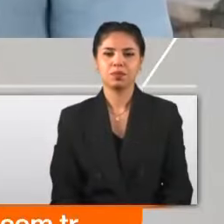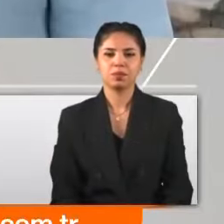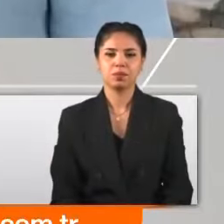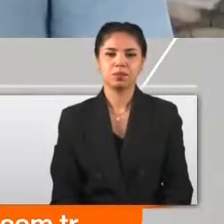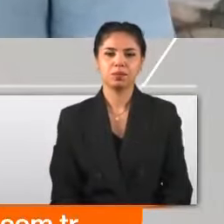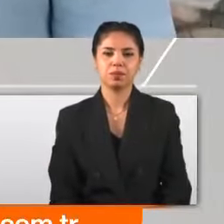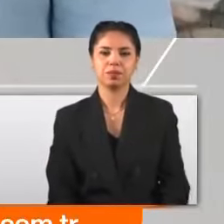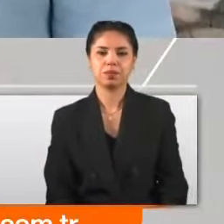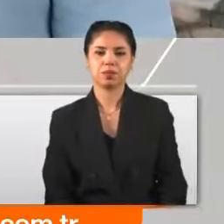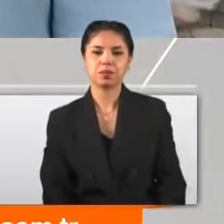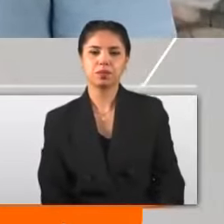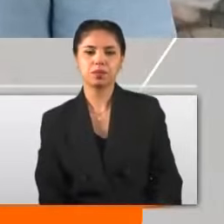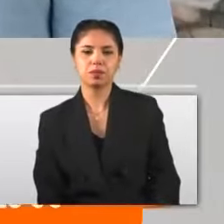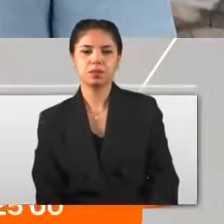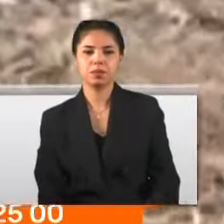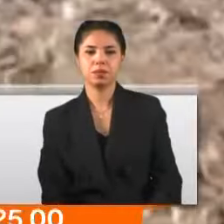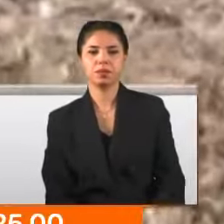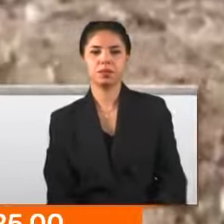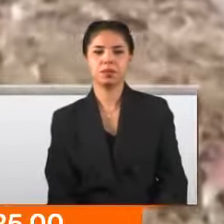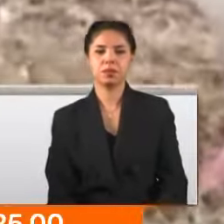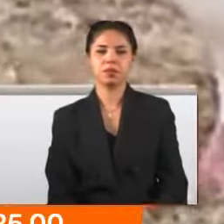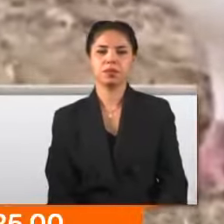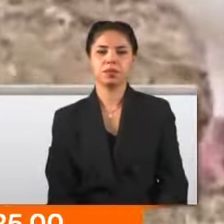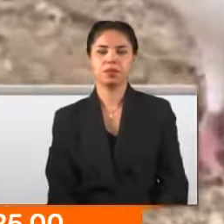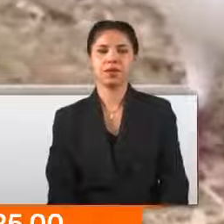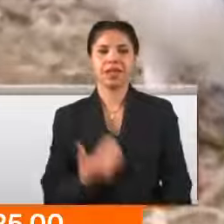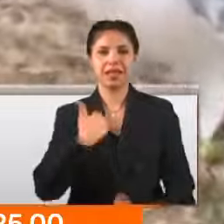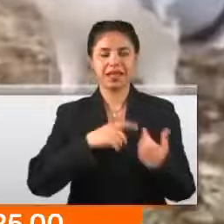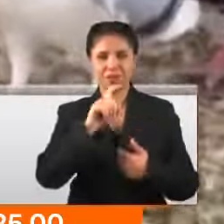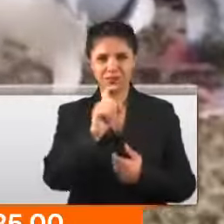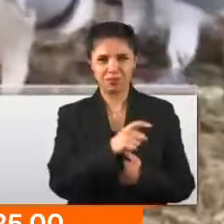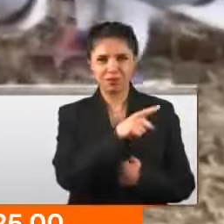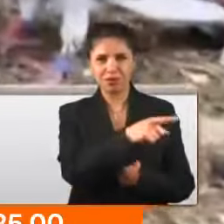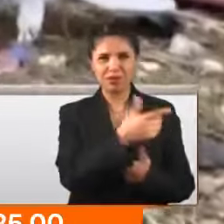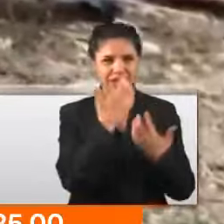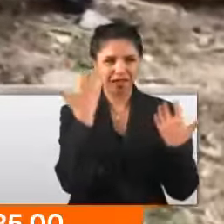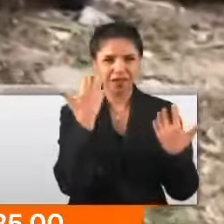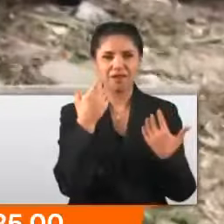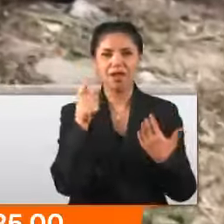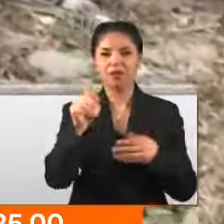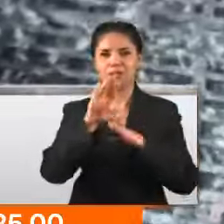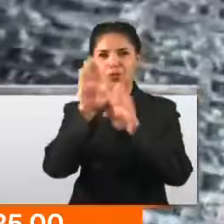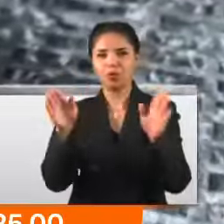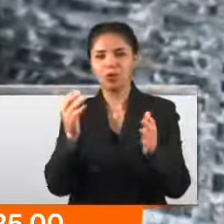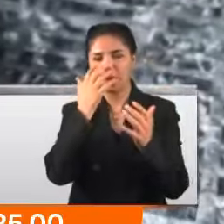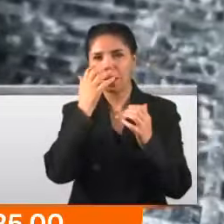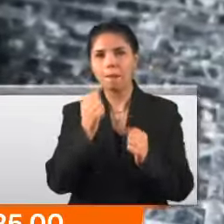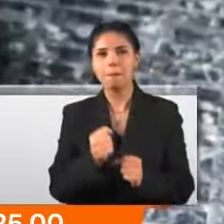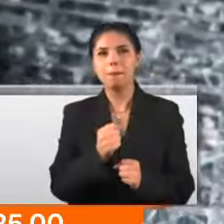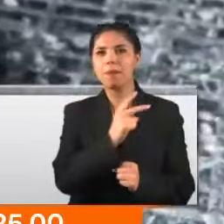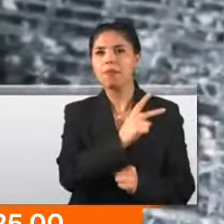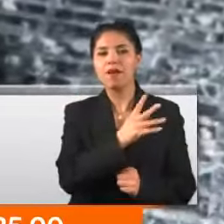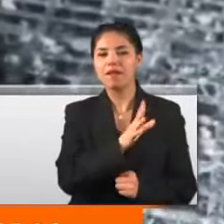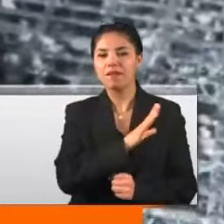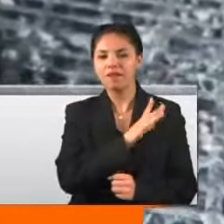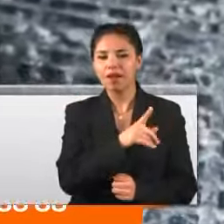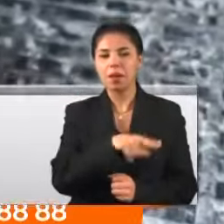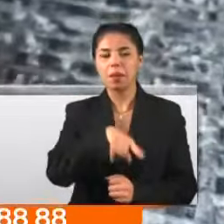Güvercinin yanında besliyoruz. O da gördüğü için alıştı. Yaralı bulduğu tilki kümese bekçi oldu. Gün boyu güvercinlerle oynayan